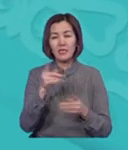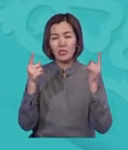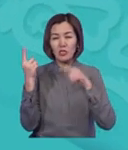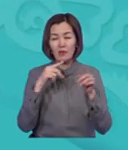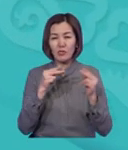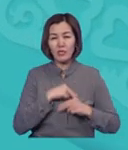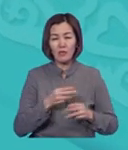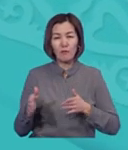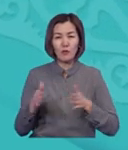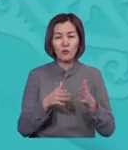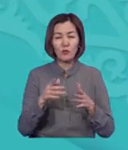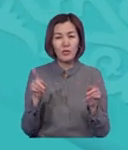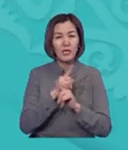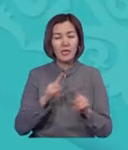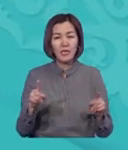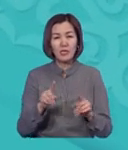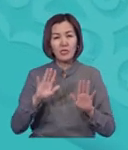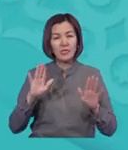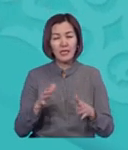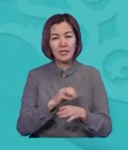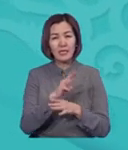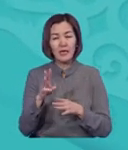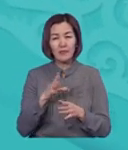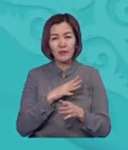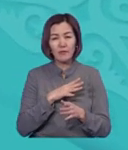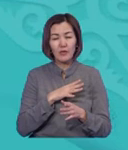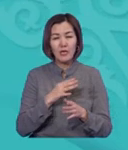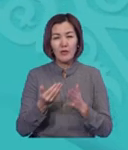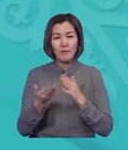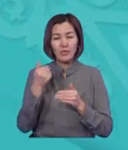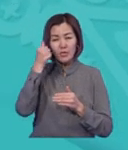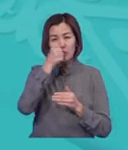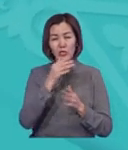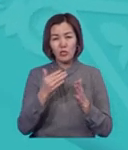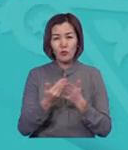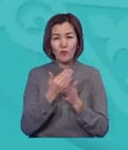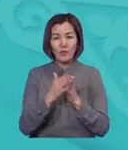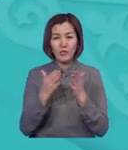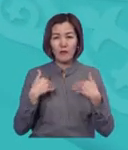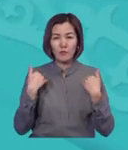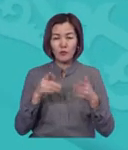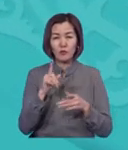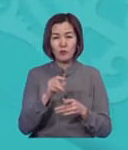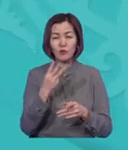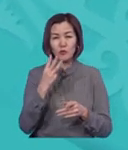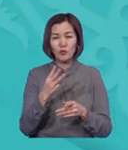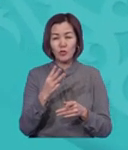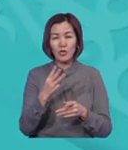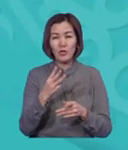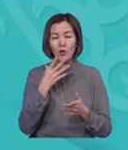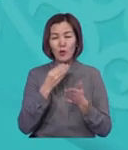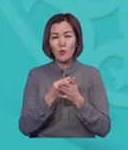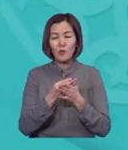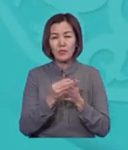еңбек жолындағы ерекше сәттерін қамтып, былтырғы жыл соңында кітабын шығару нәсіп болды. 103 жасар автор өз кітабының тұсауын